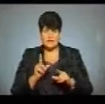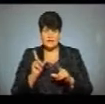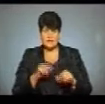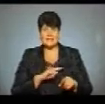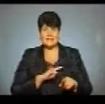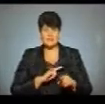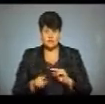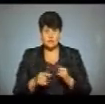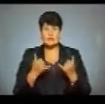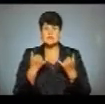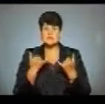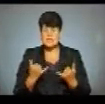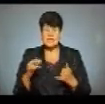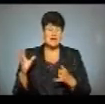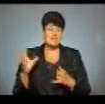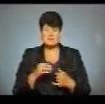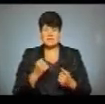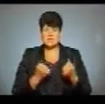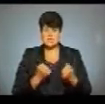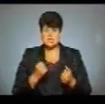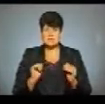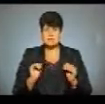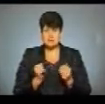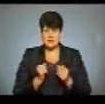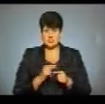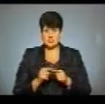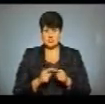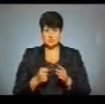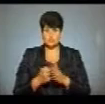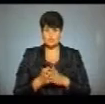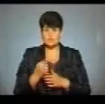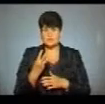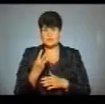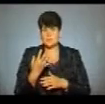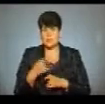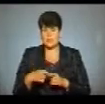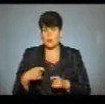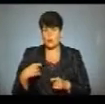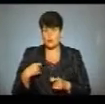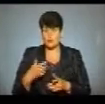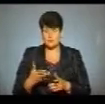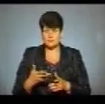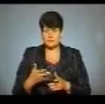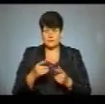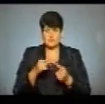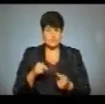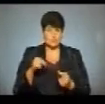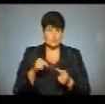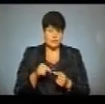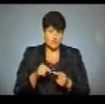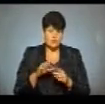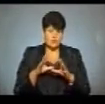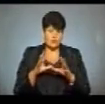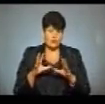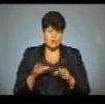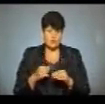швидко. Зараз всі машини зменшили швидкість буквально до 3-5 кілометрів. Відповідно, всі вони то один